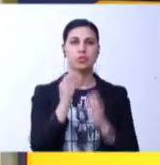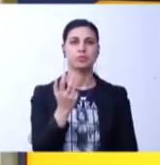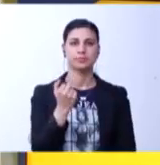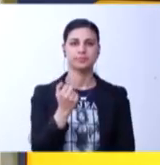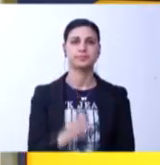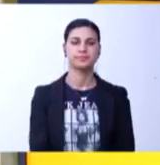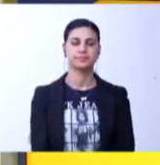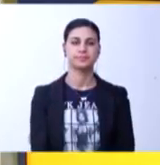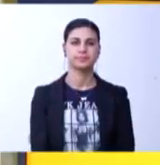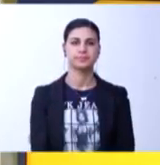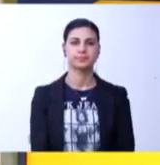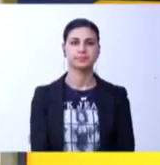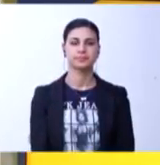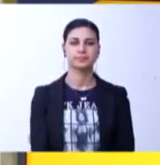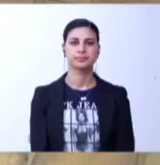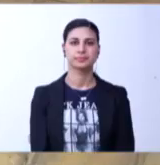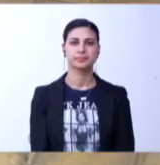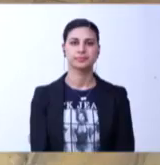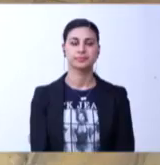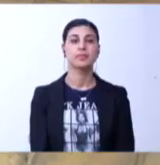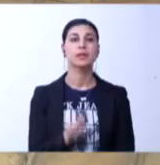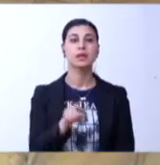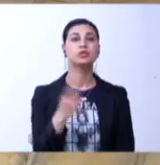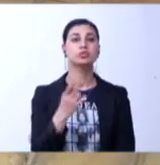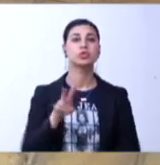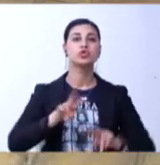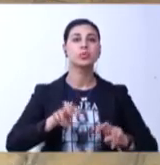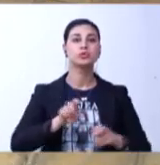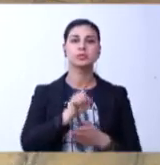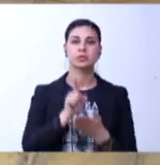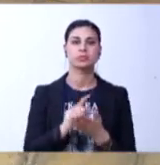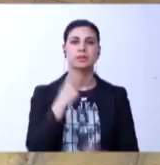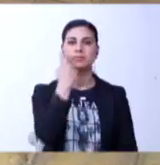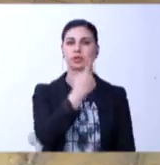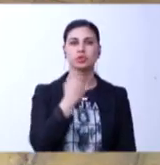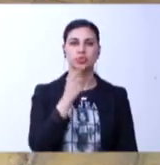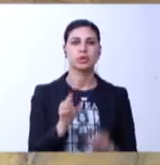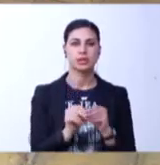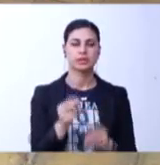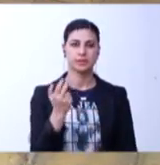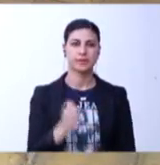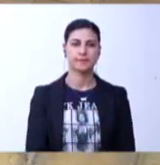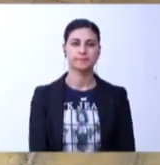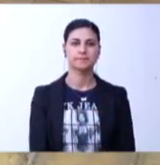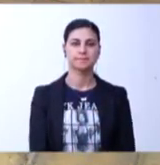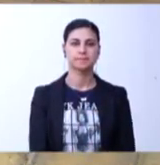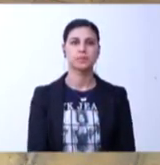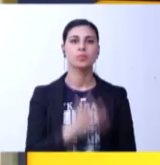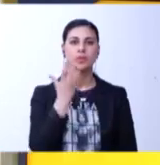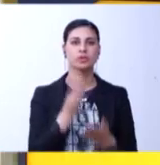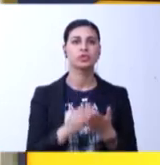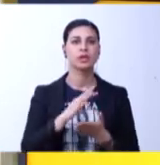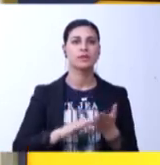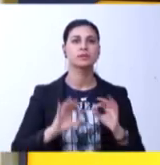საფათქალ ქვედა ყბის, დიახ. დიახ, აი ამ სახსრებზე. და ეს უნდა შემოწმდეს აუცილებლად პირზღვრთან ერთად. დიახ. ჩვენ